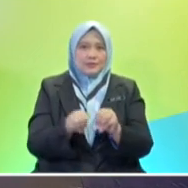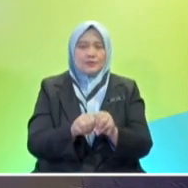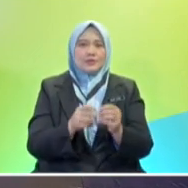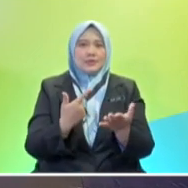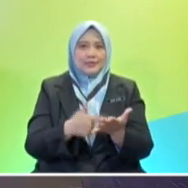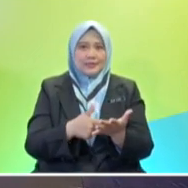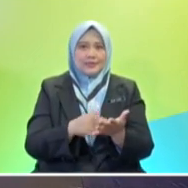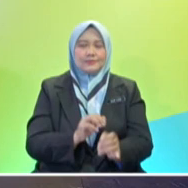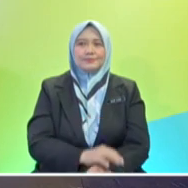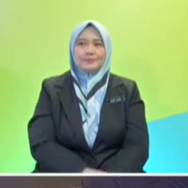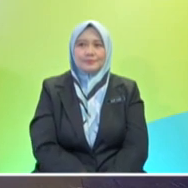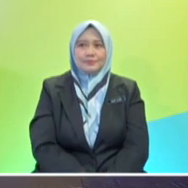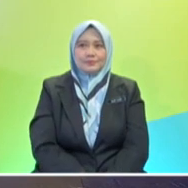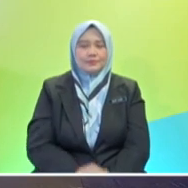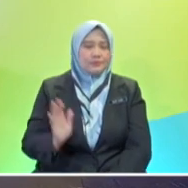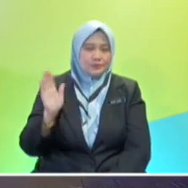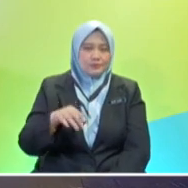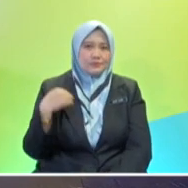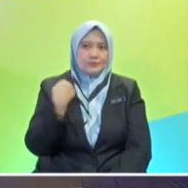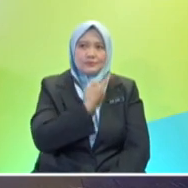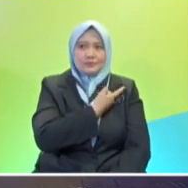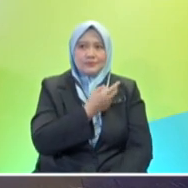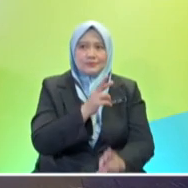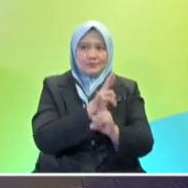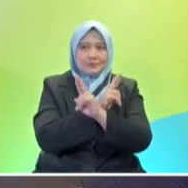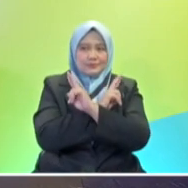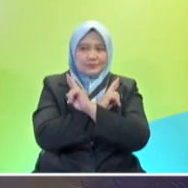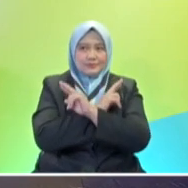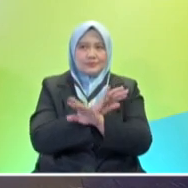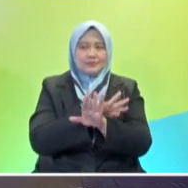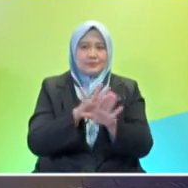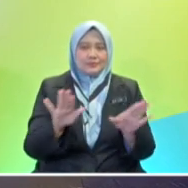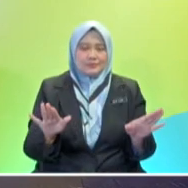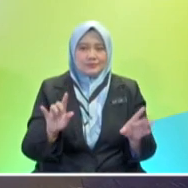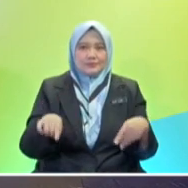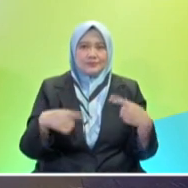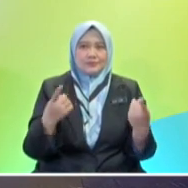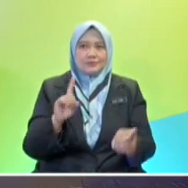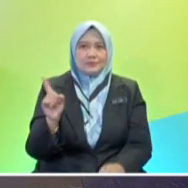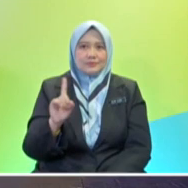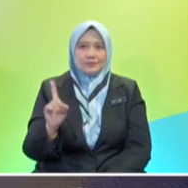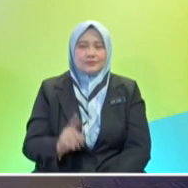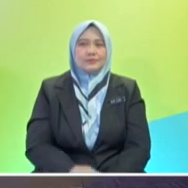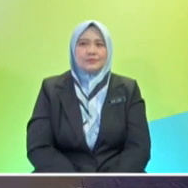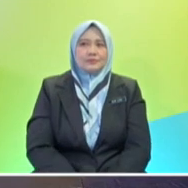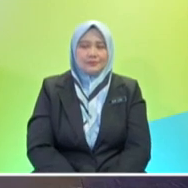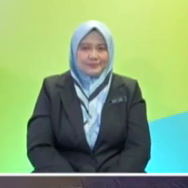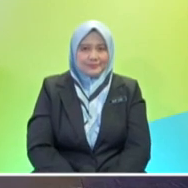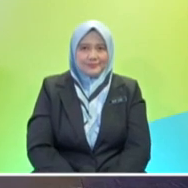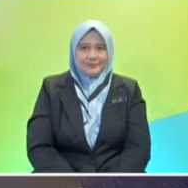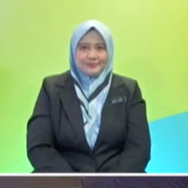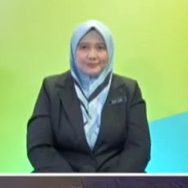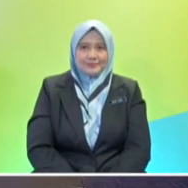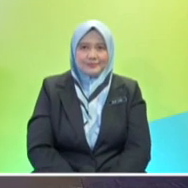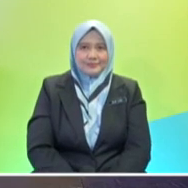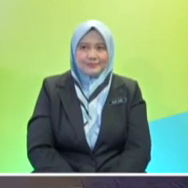betul. Baiklah, cikgu. Jom kita nak rehat seketika. Murid-murid di rumah jangan ke mana-mana. Kembali selepas ini ke slot tahap 1 saluran Didik